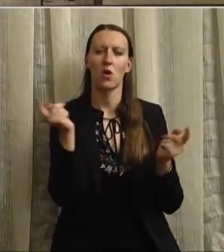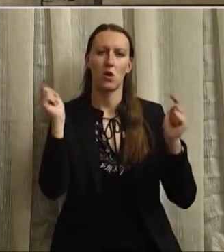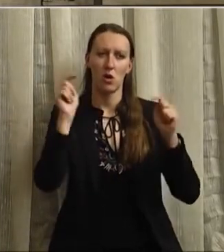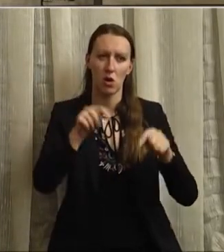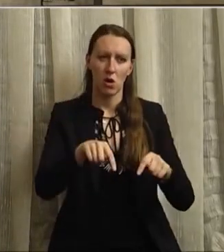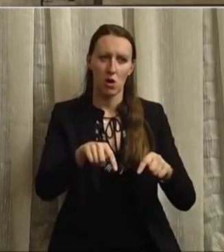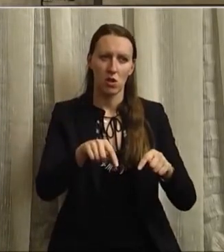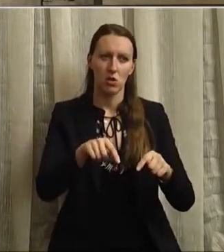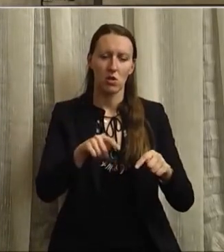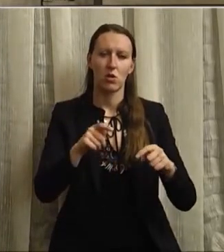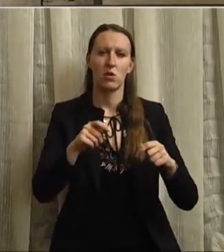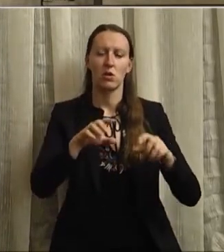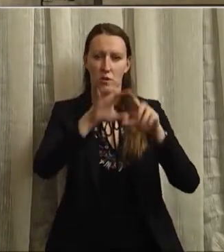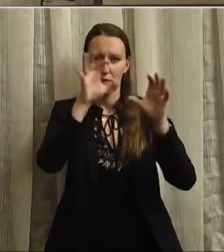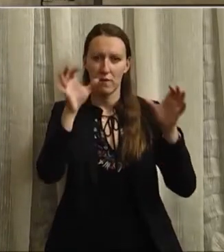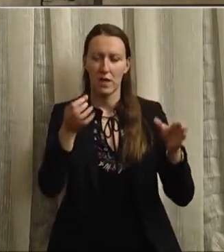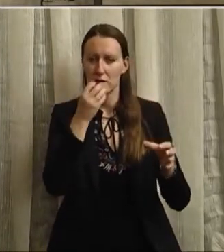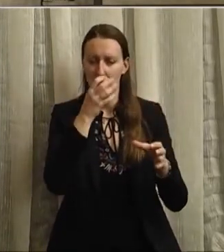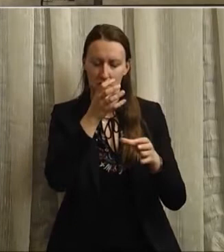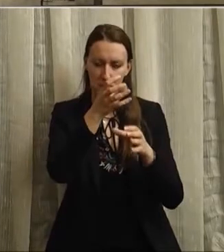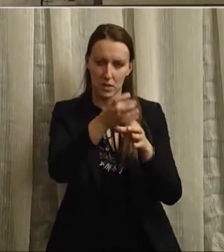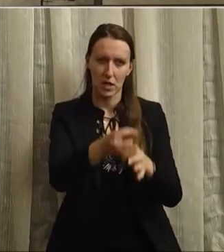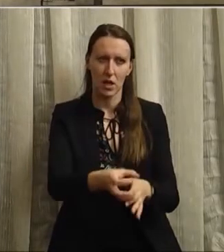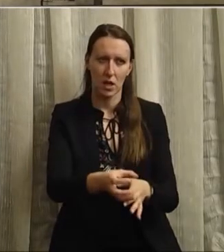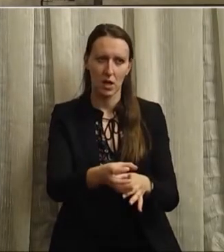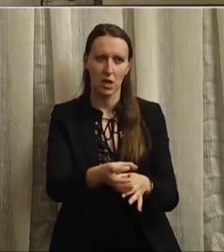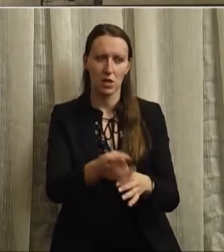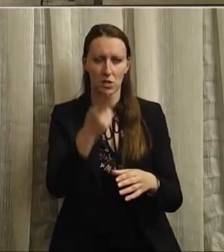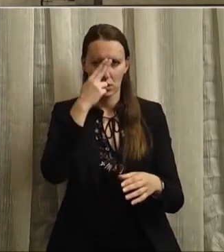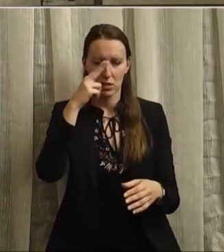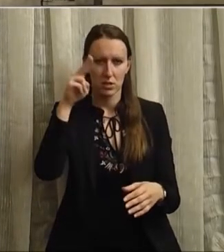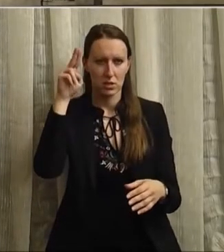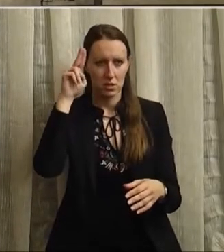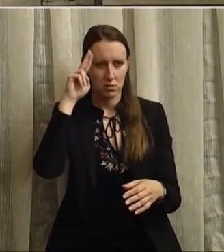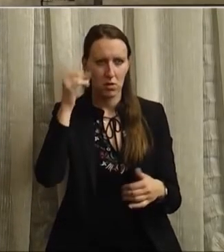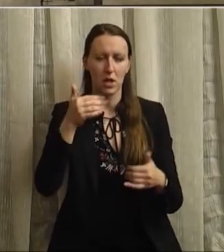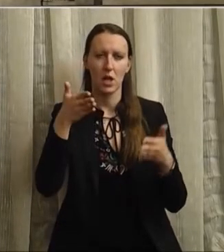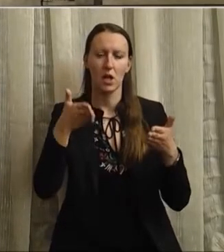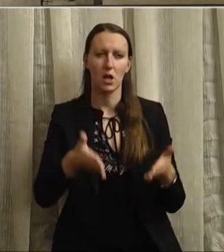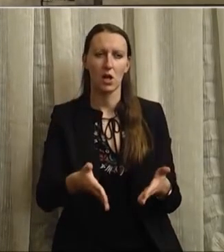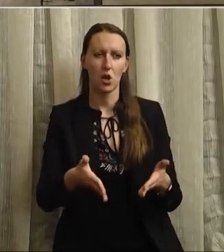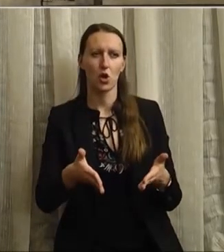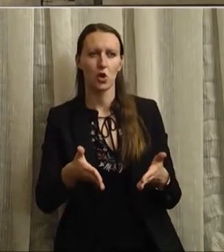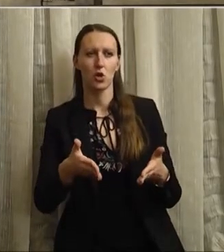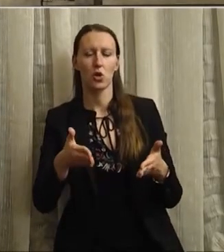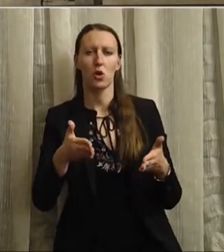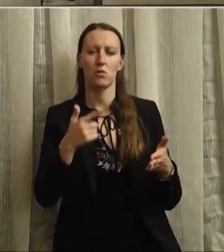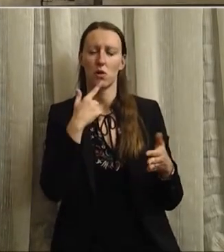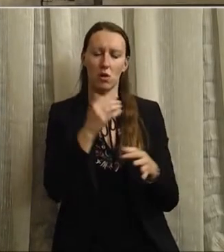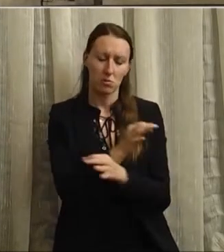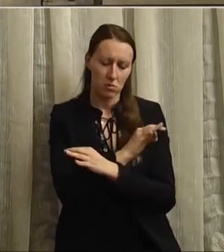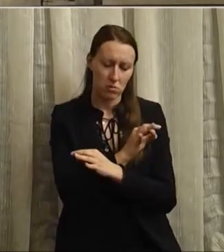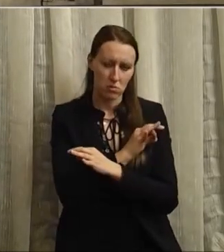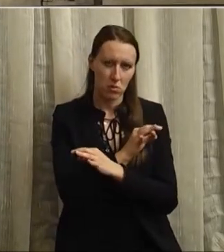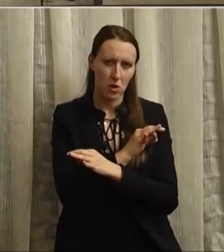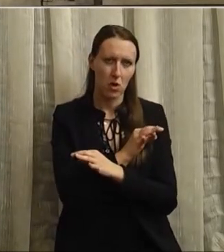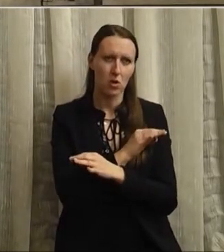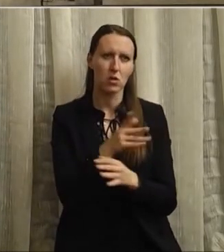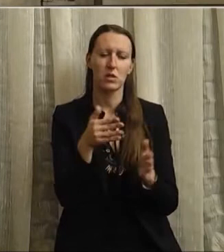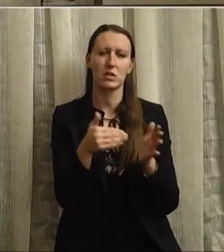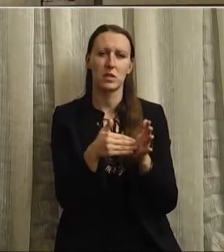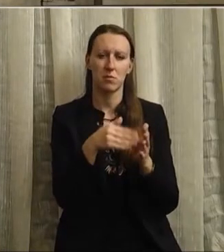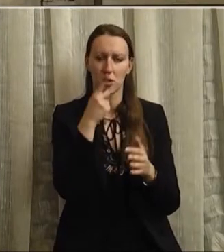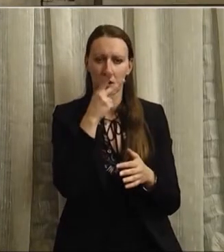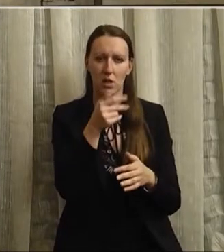dođe položiti cvijeće na spomenik ili na grob palim žrtvama bi